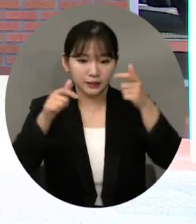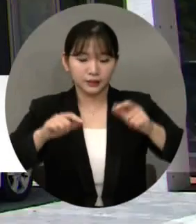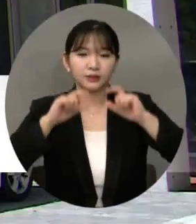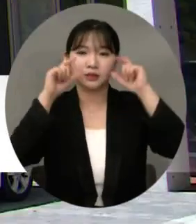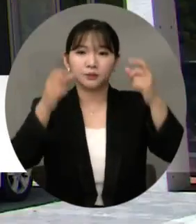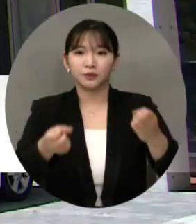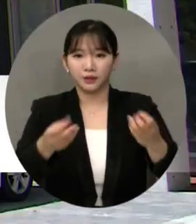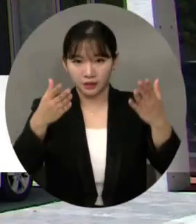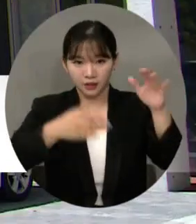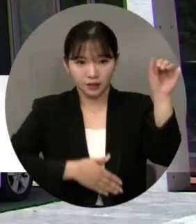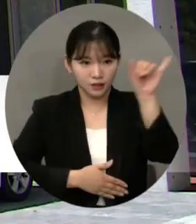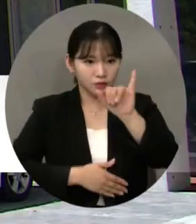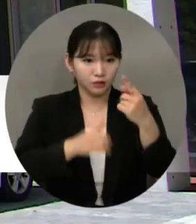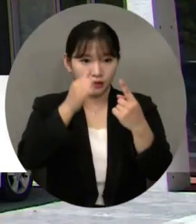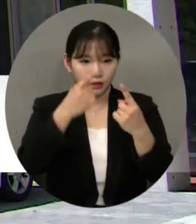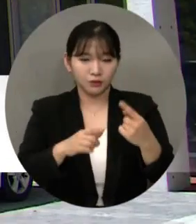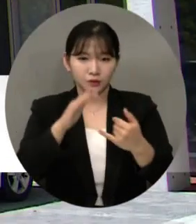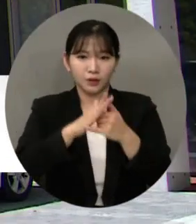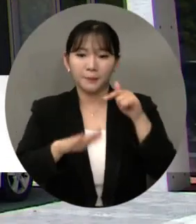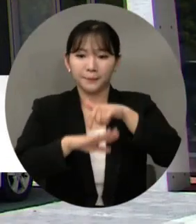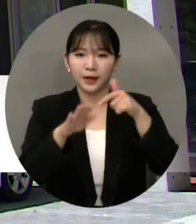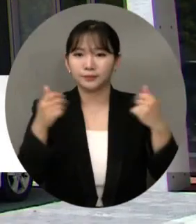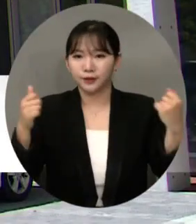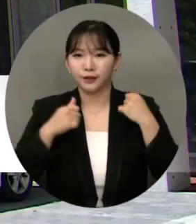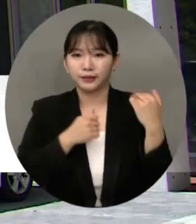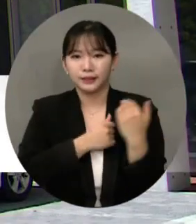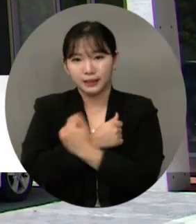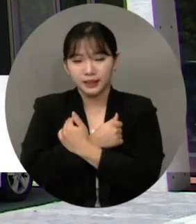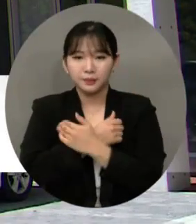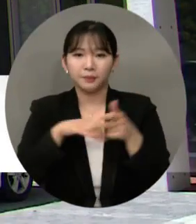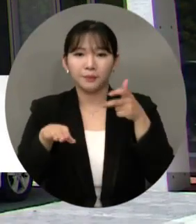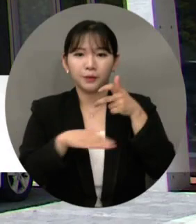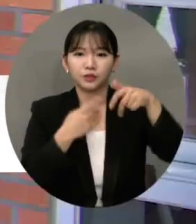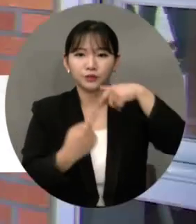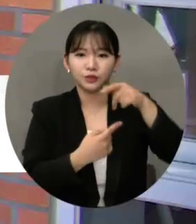선포식, 전국 1호 청소년 마음건강지킴이 버스 운영